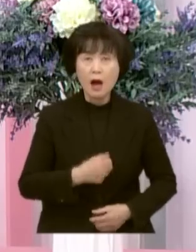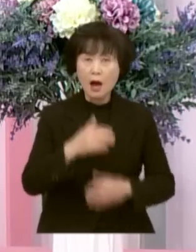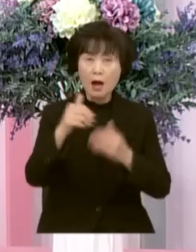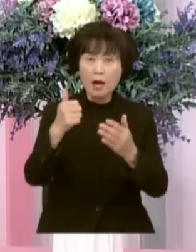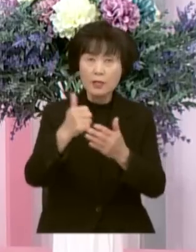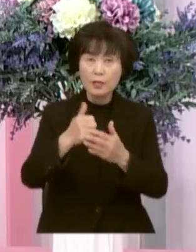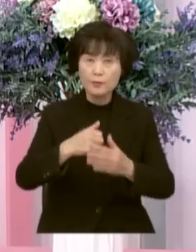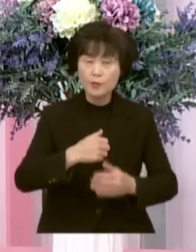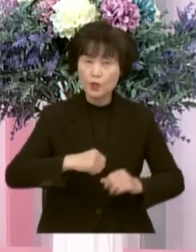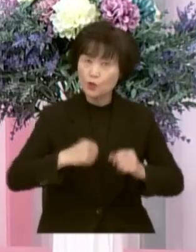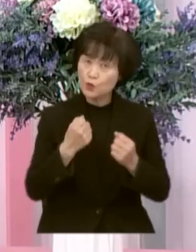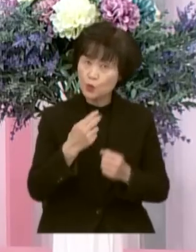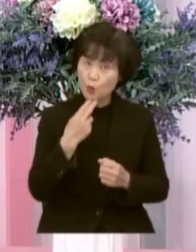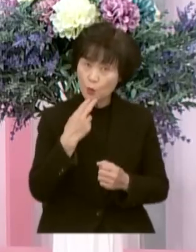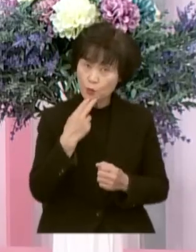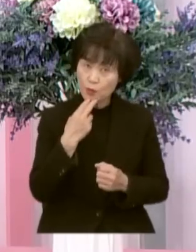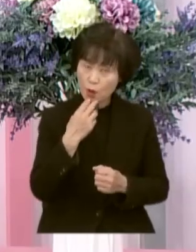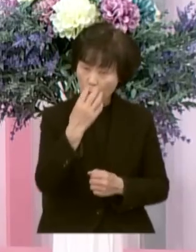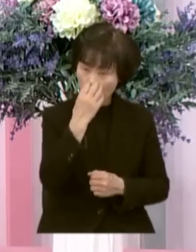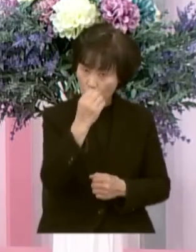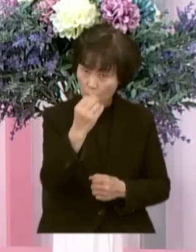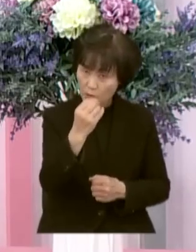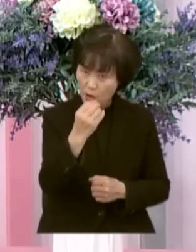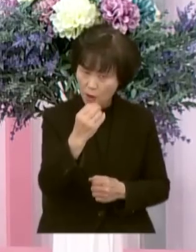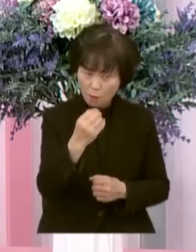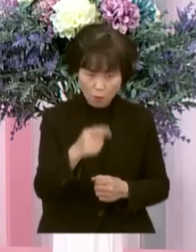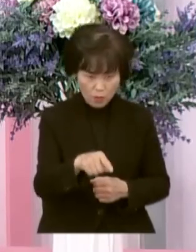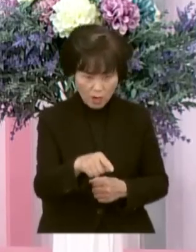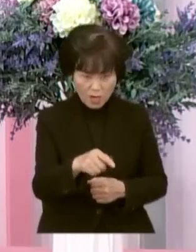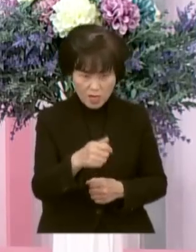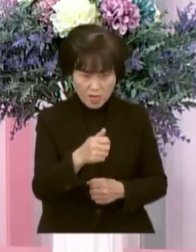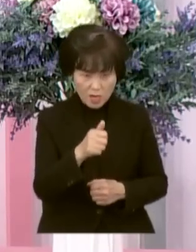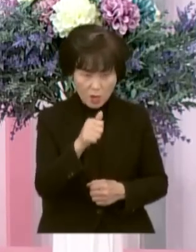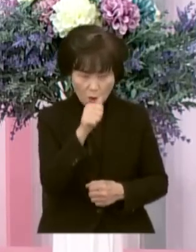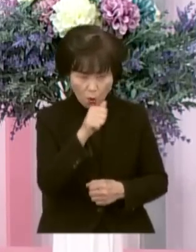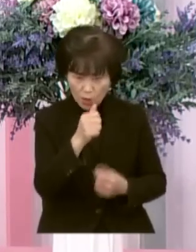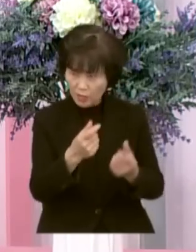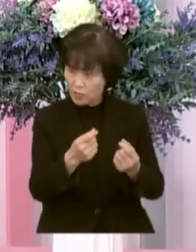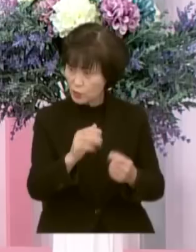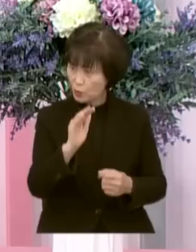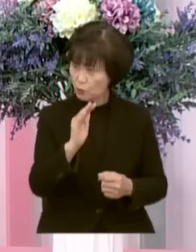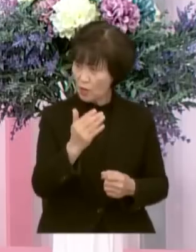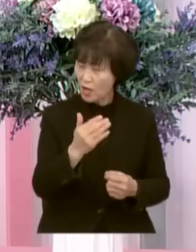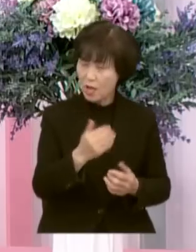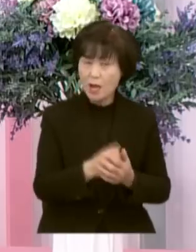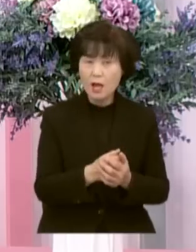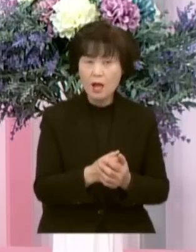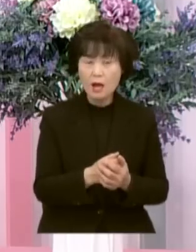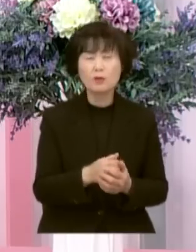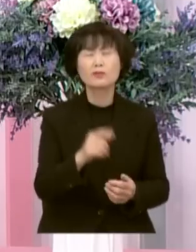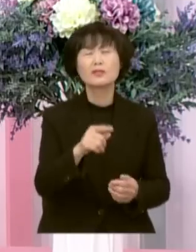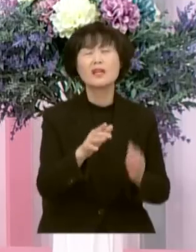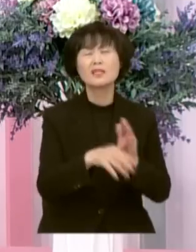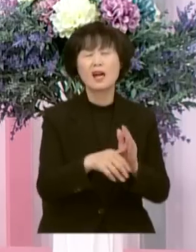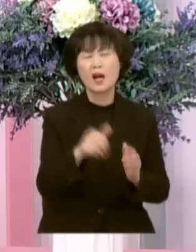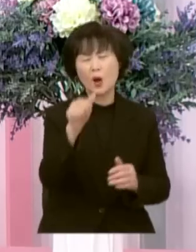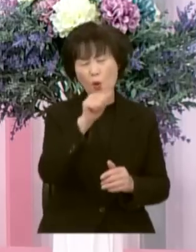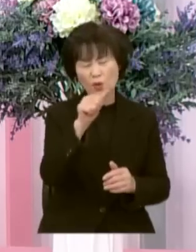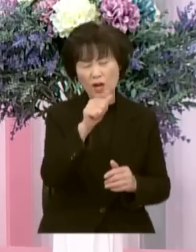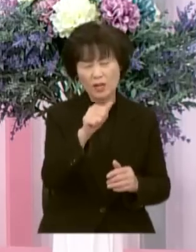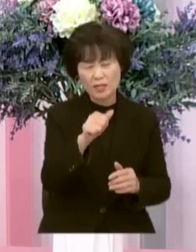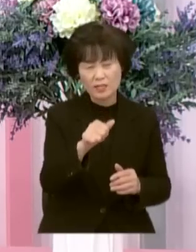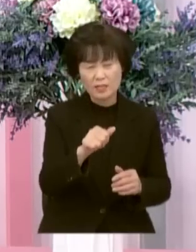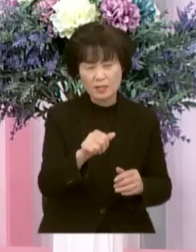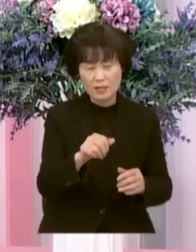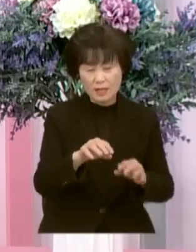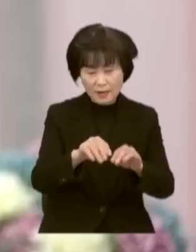순종하지 않으면 교만하면 그 말씀이 딱 들은 거야. 그래서 그 고양이를요, 죽은 고양이를 제가 묻어줬어요. 근데